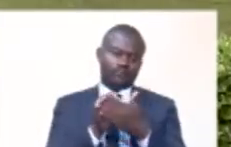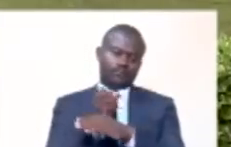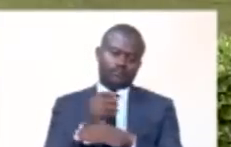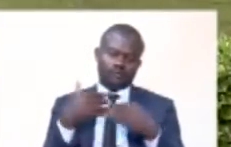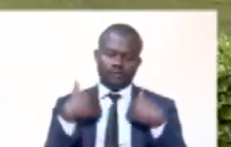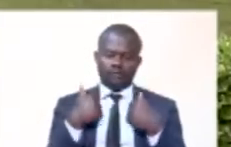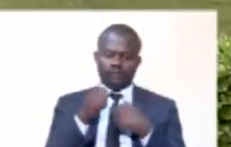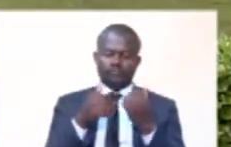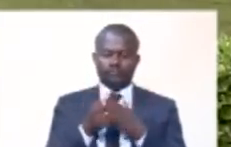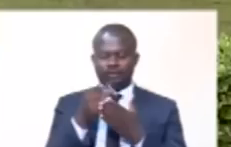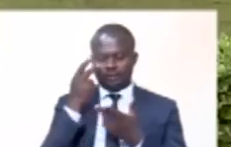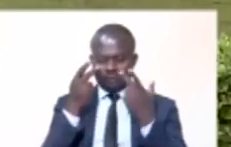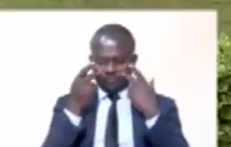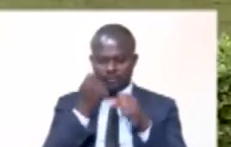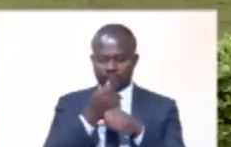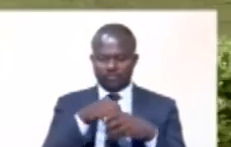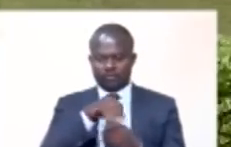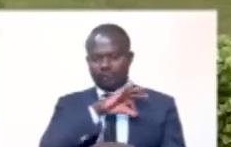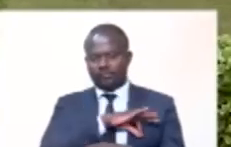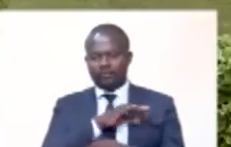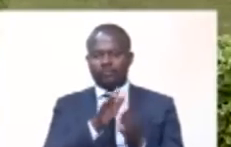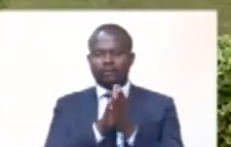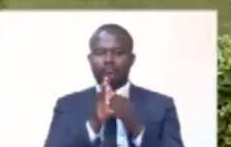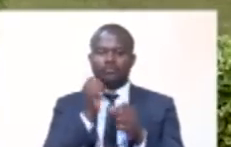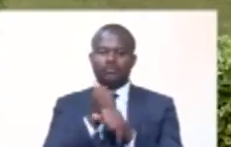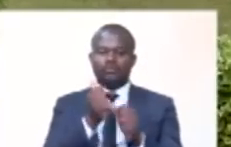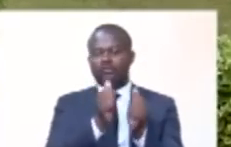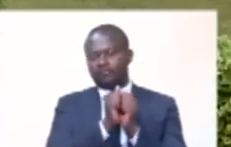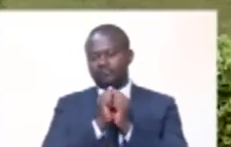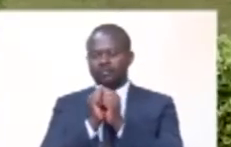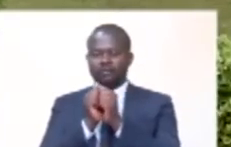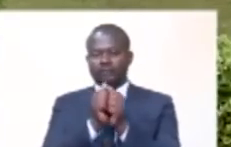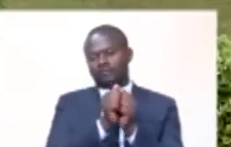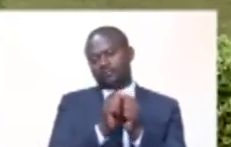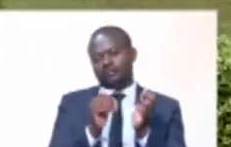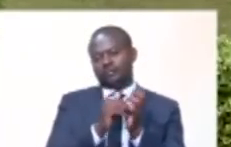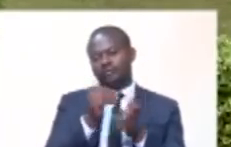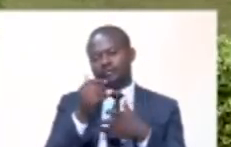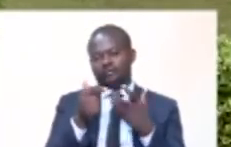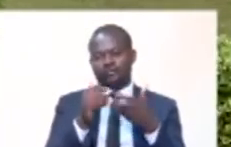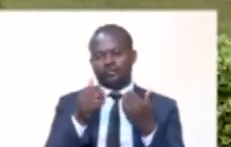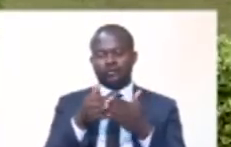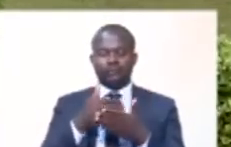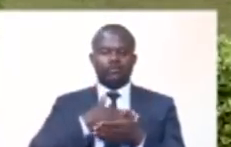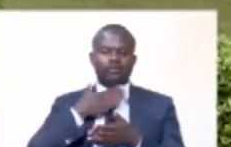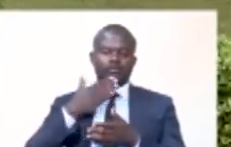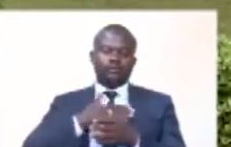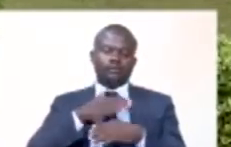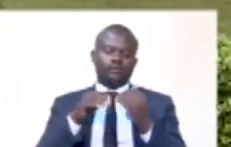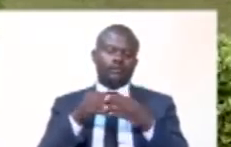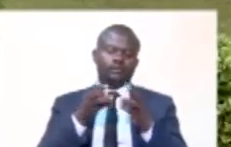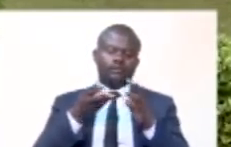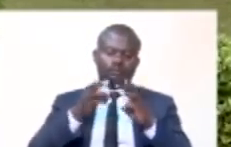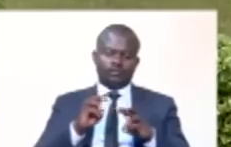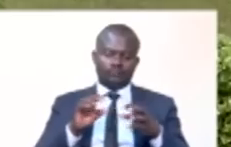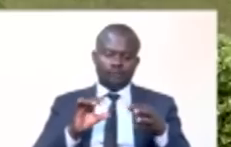b'ubuzima, ubona ko babikora mu nyungu rusange bashyize hamwe n'abaturanyi babo. Ikindi kintu cy'ingenzi cyanshimishije ni uburyo habayeho